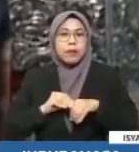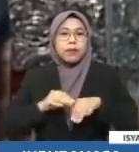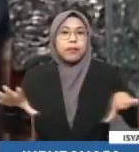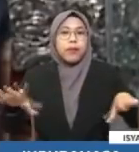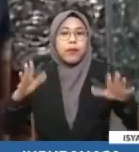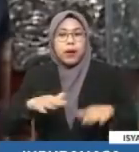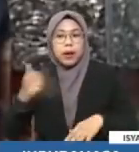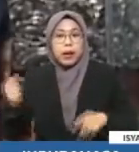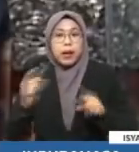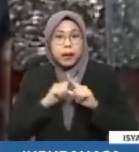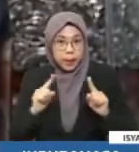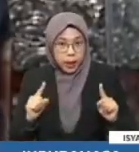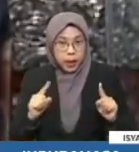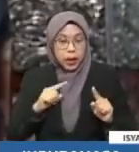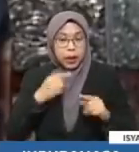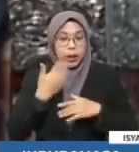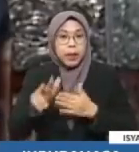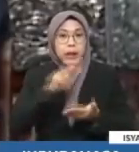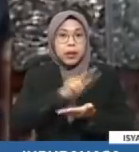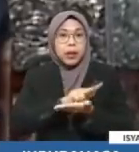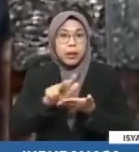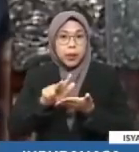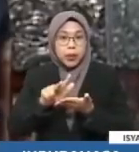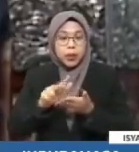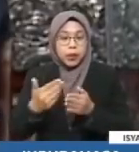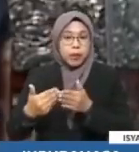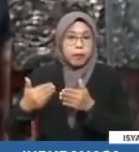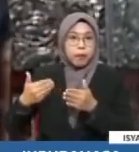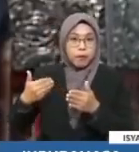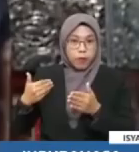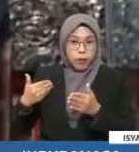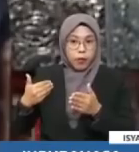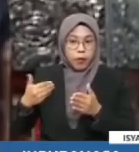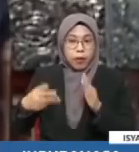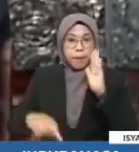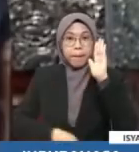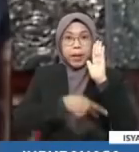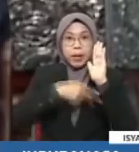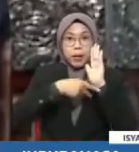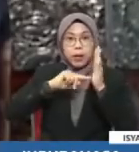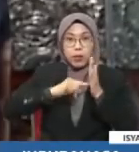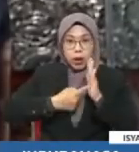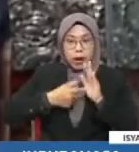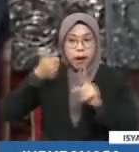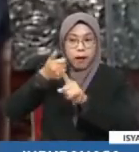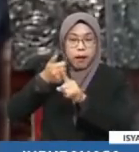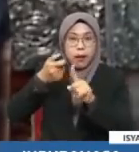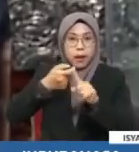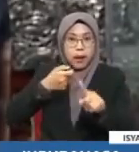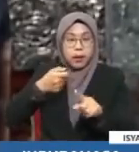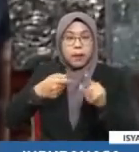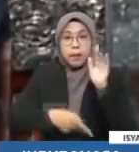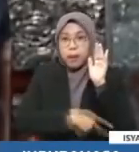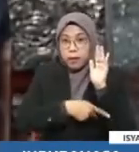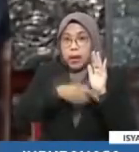menyakiti orang lain tapi selepas tiga minggu sebelum Palungan bersidang arahan daripada parlemen